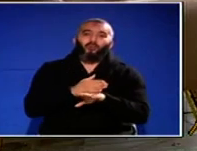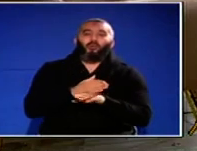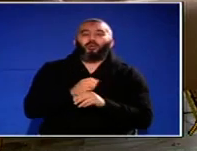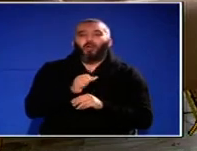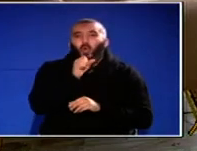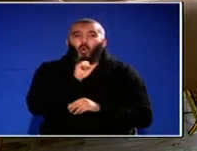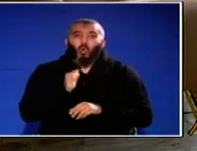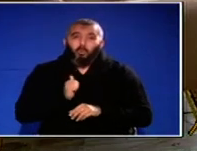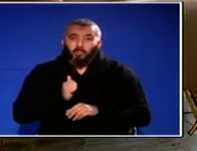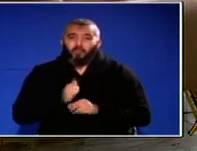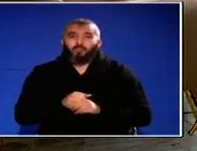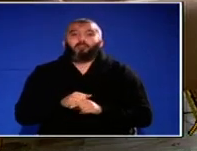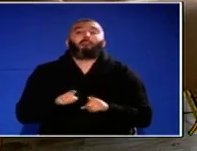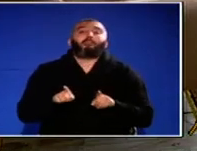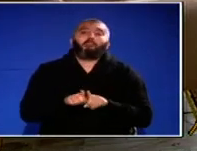توفيت ايضا قبلها